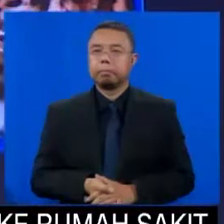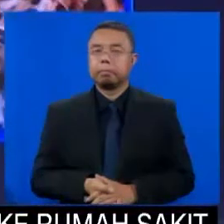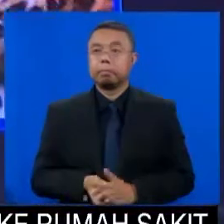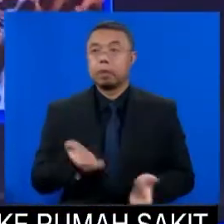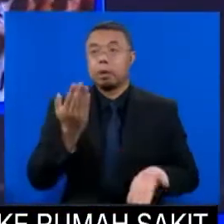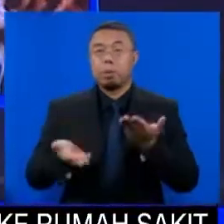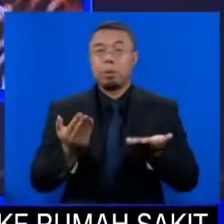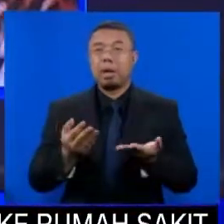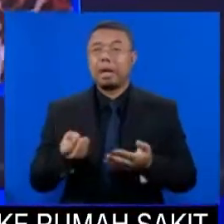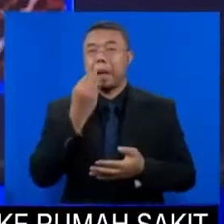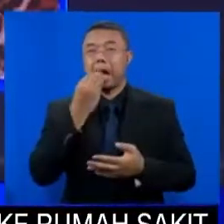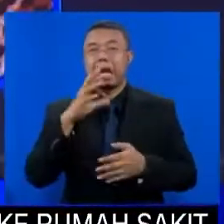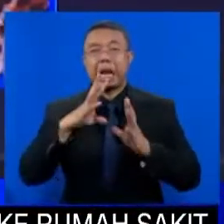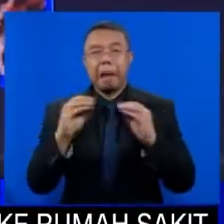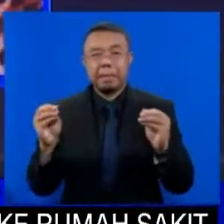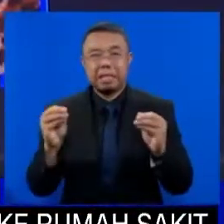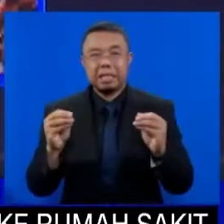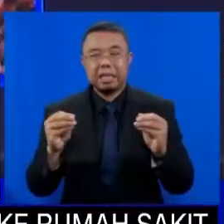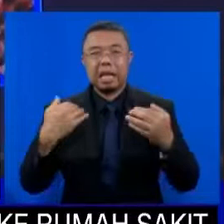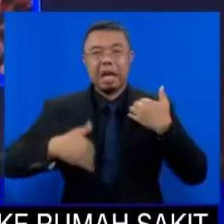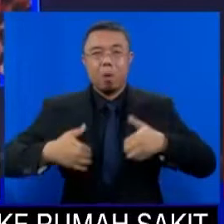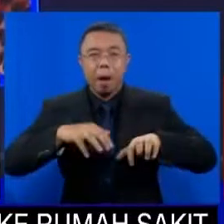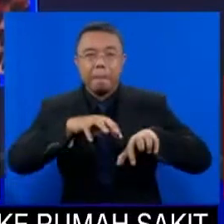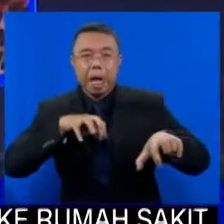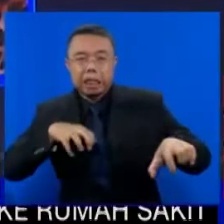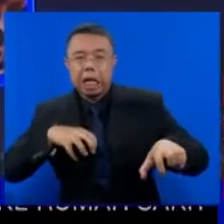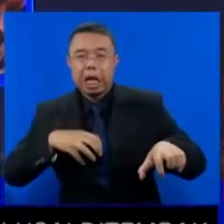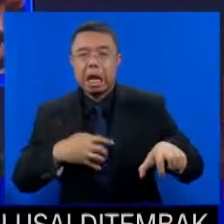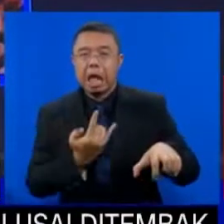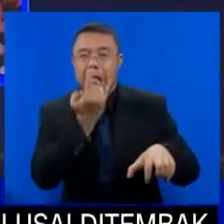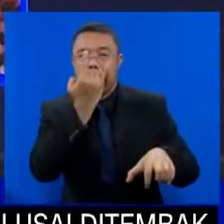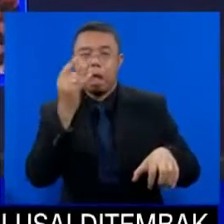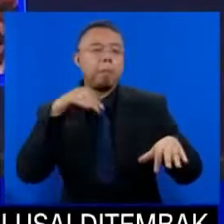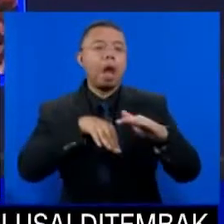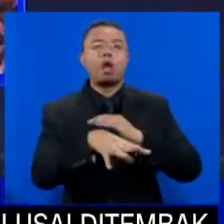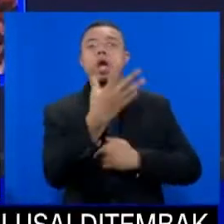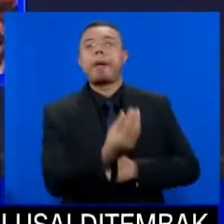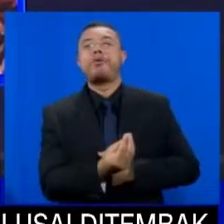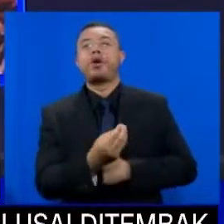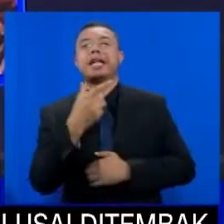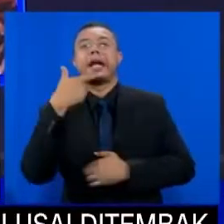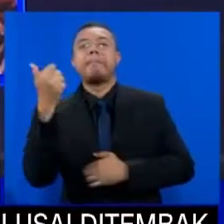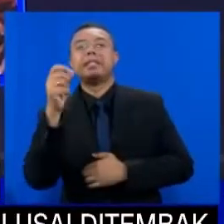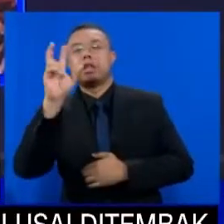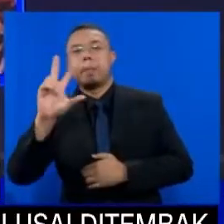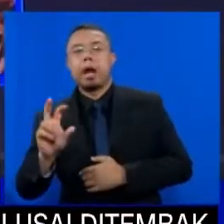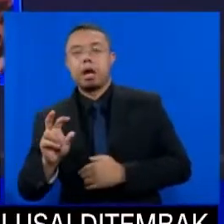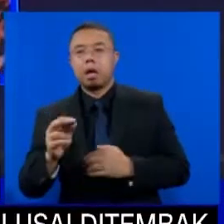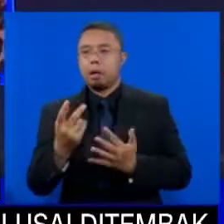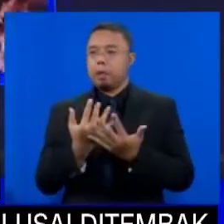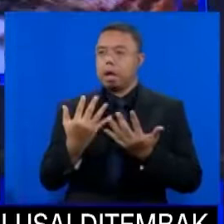Diduga kehabisan pakan di hutan, hewan liar seperti macan dan babi hutan masuk ke perkampungan di Ciamis, Jawa Barat. Warga pun berusaha